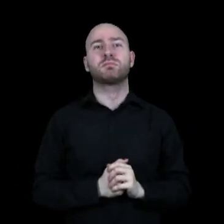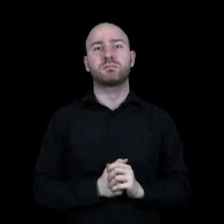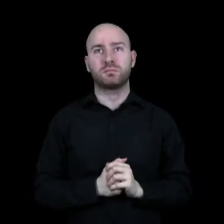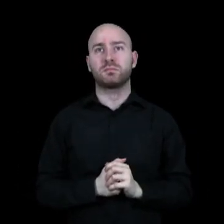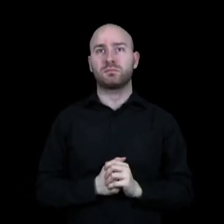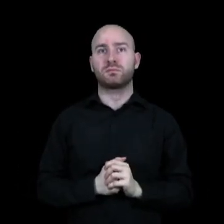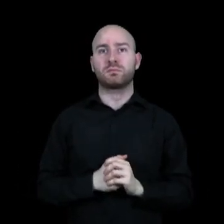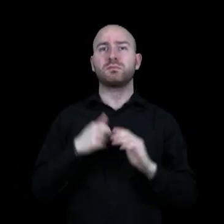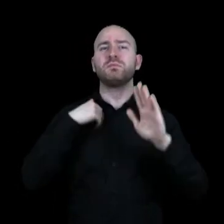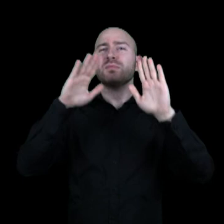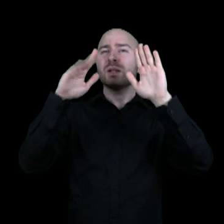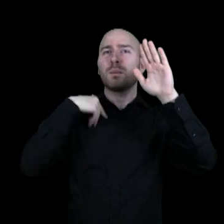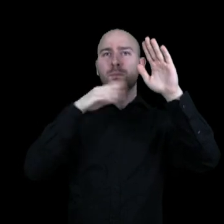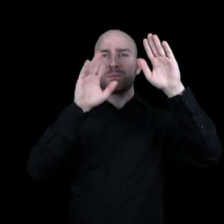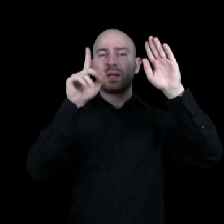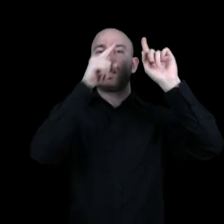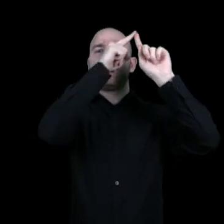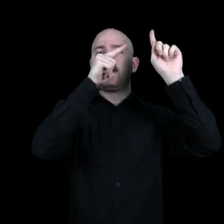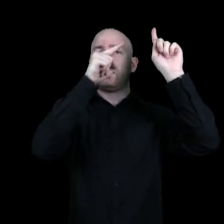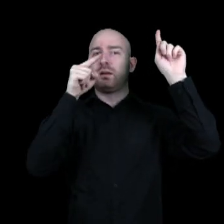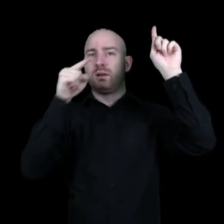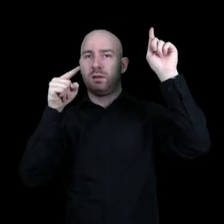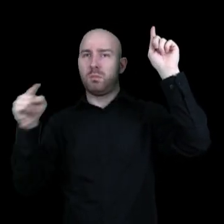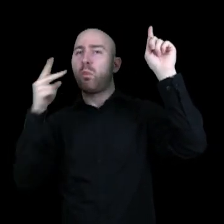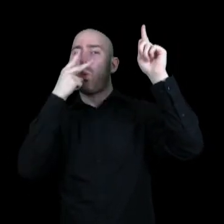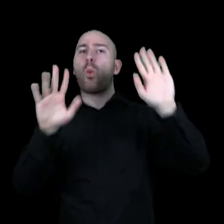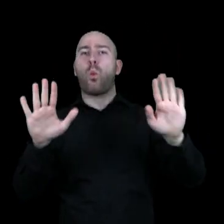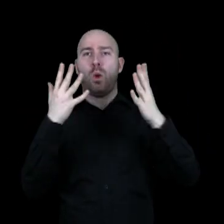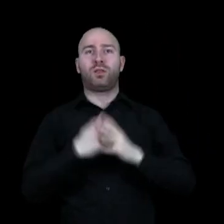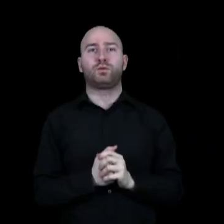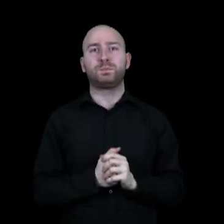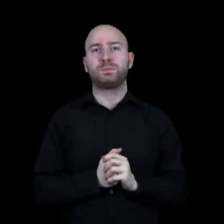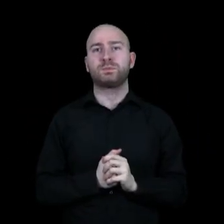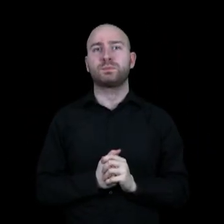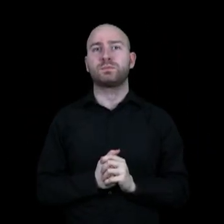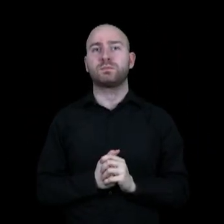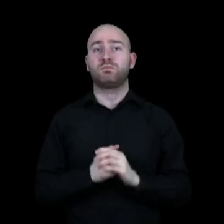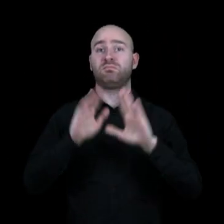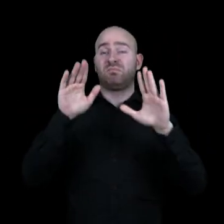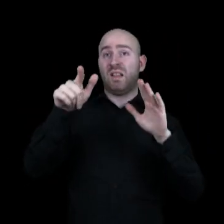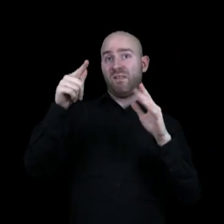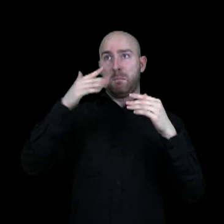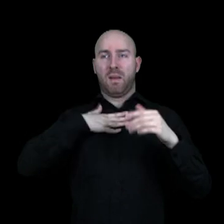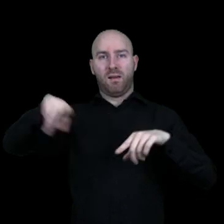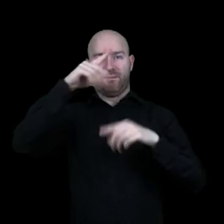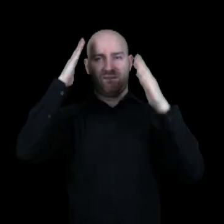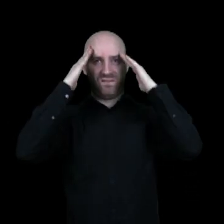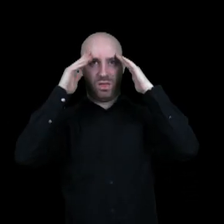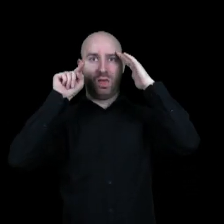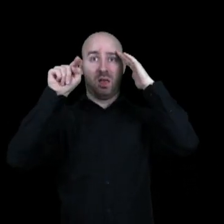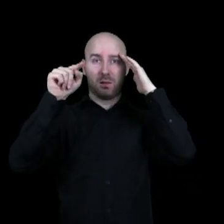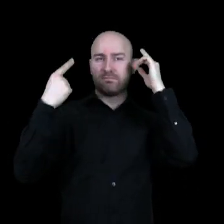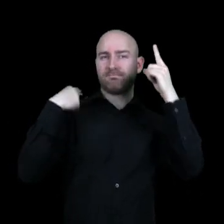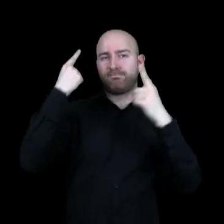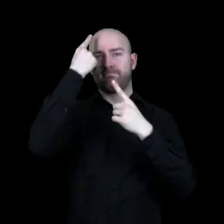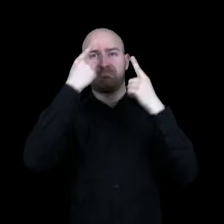linię przerwaną, łatwiej mi to zrobić. Wykres może wyglądać jakoś tak. Teraz, korzystając z tej wiedzy, zacznijmy myśleć o tym, jak